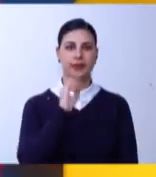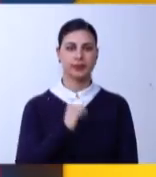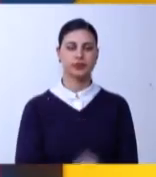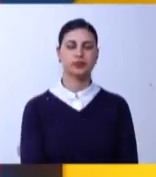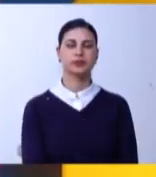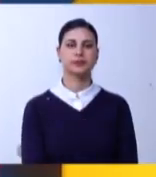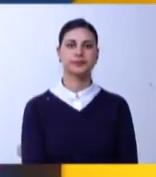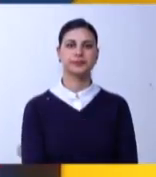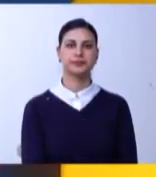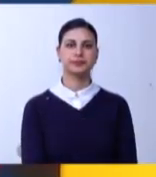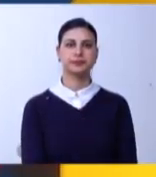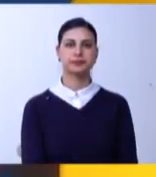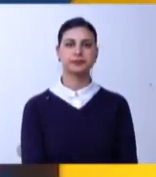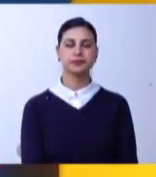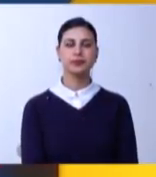დილამშვიდობა. გამარჯობა.